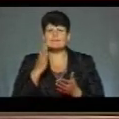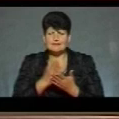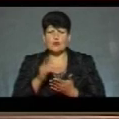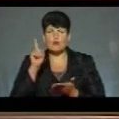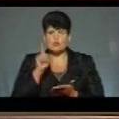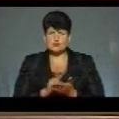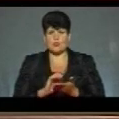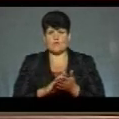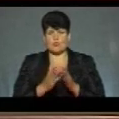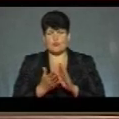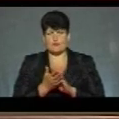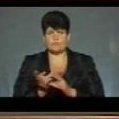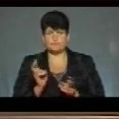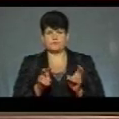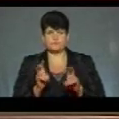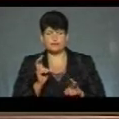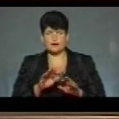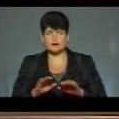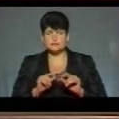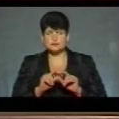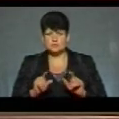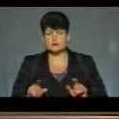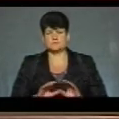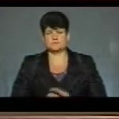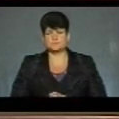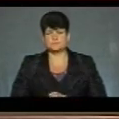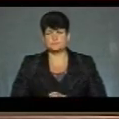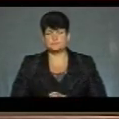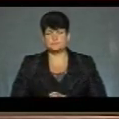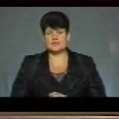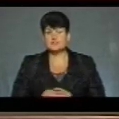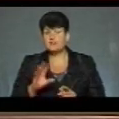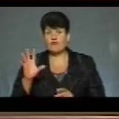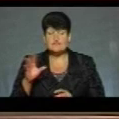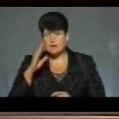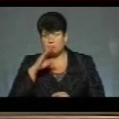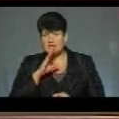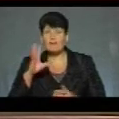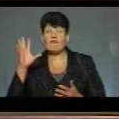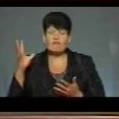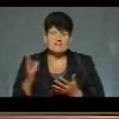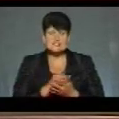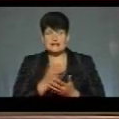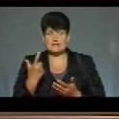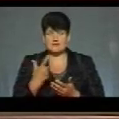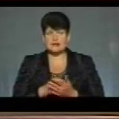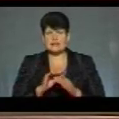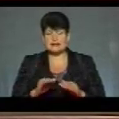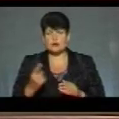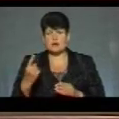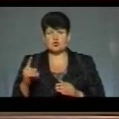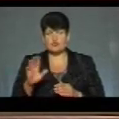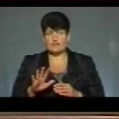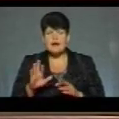обов'язковою умовою для відвідування дітьми шкіл та дитячих садочків Тернополя. Чи всі батьки встигли провакцинувати дітей до 1 вересня?